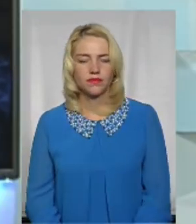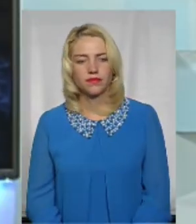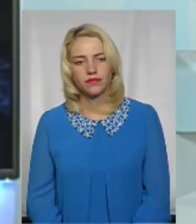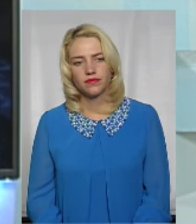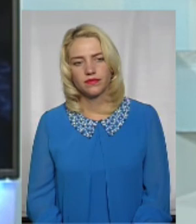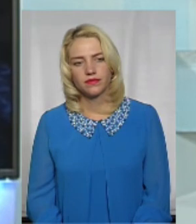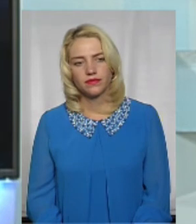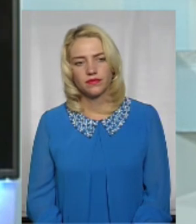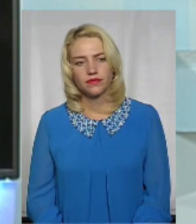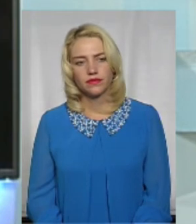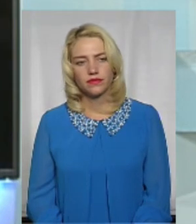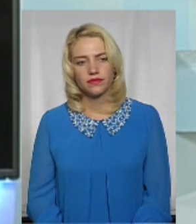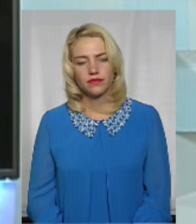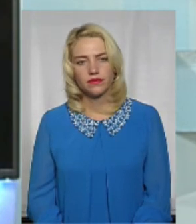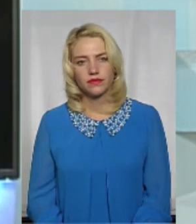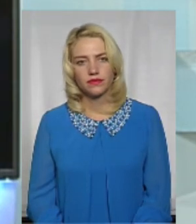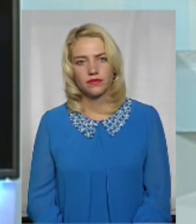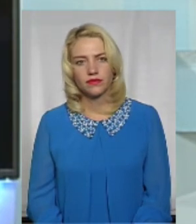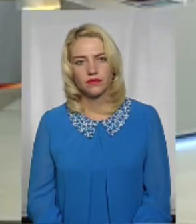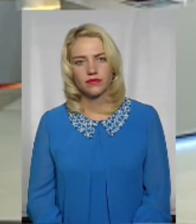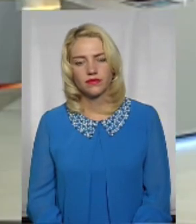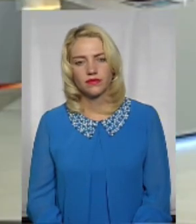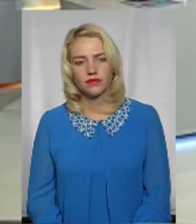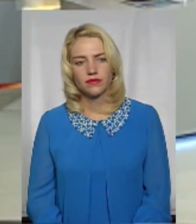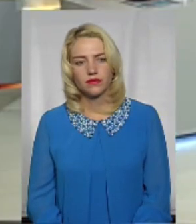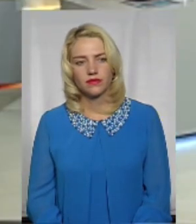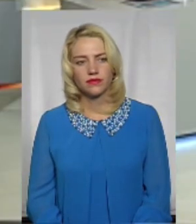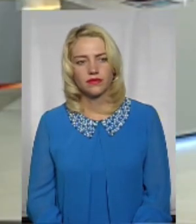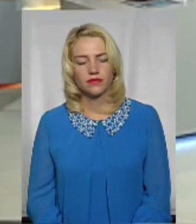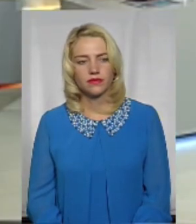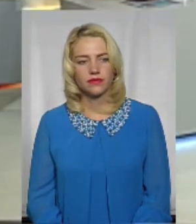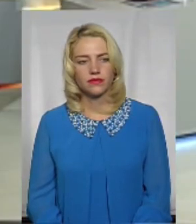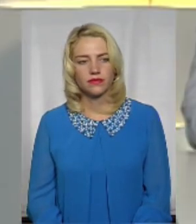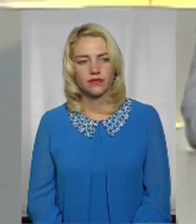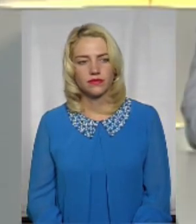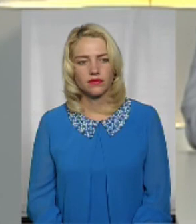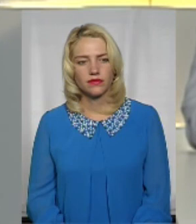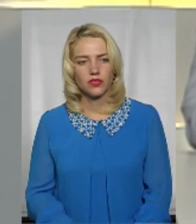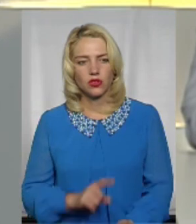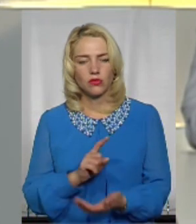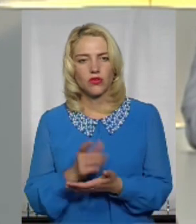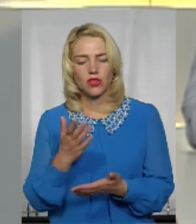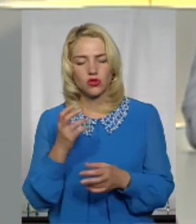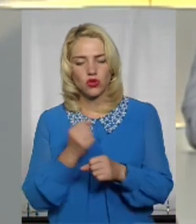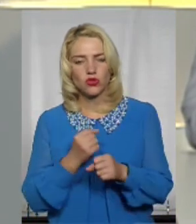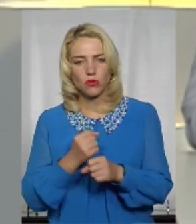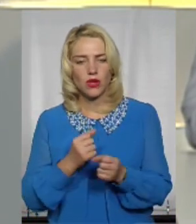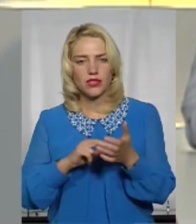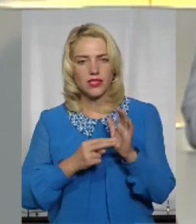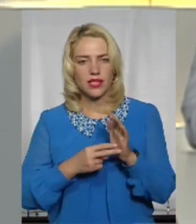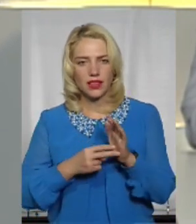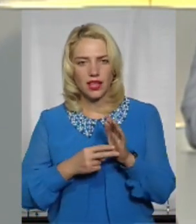так краєшком питання, значить. Ну, якщо 20 секунд, будь ласка, вкладіться. Обов'язково. Якщо розробляється